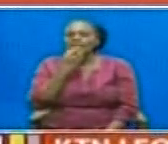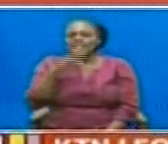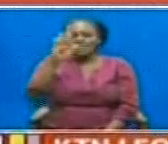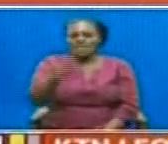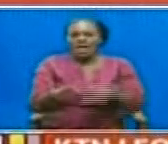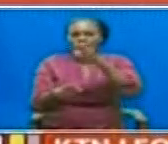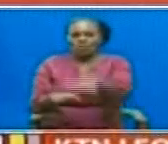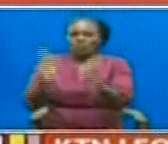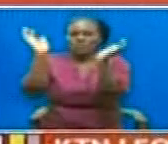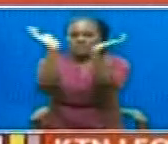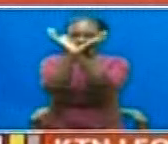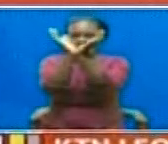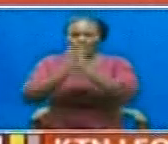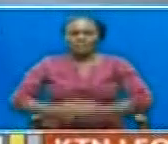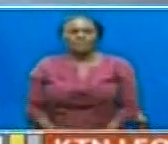Nyayo.